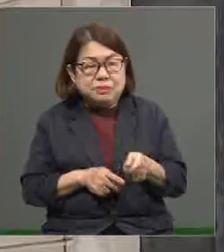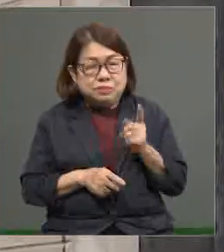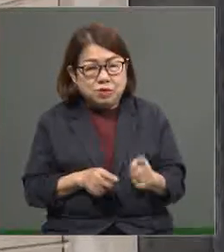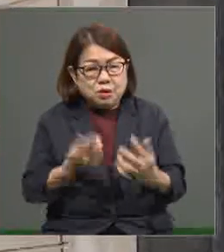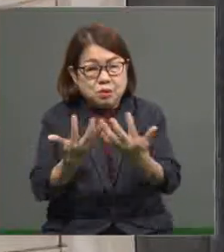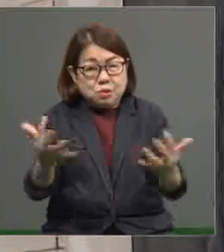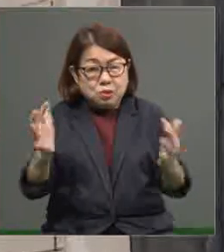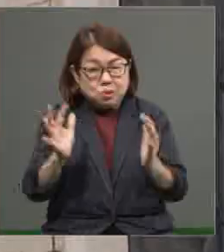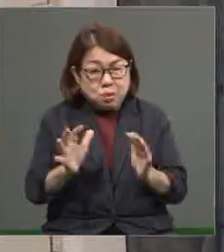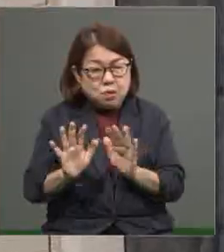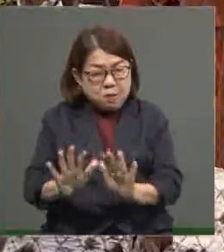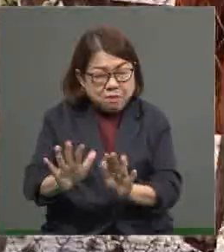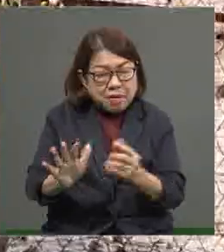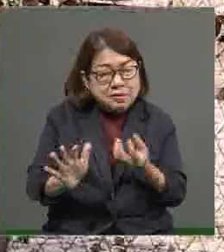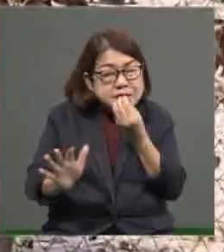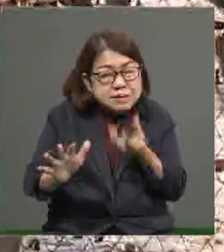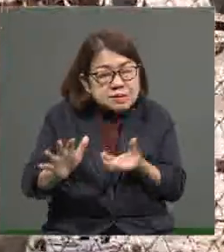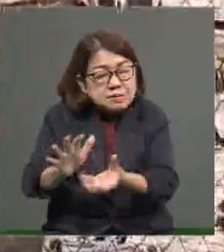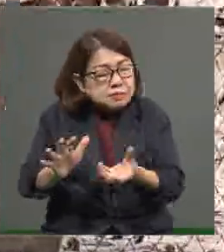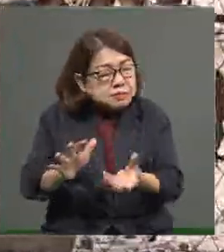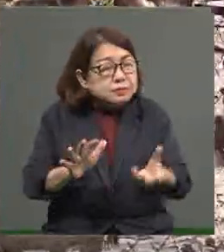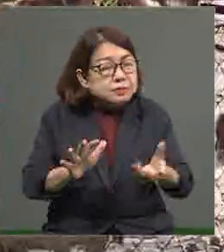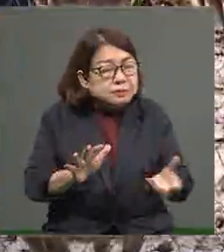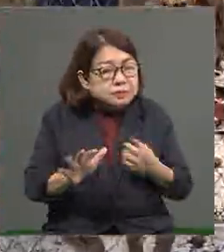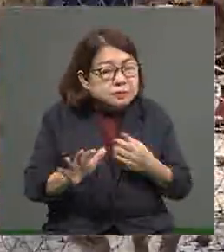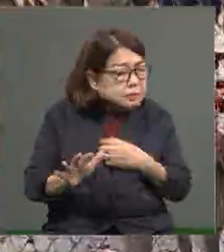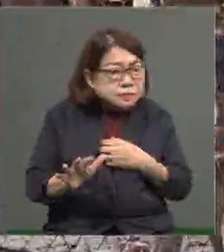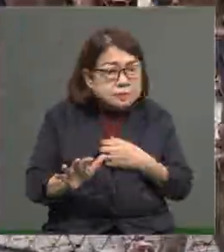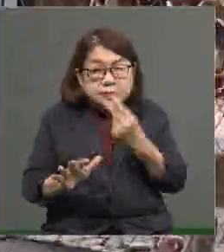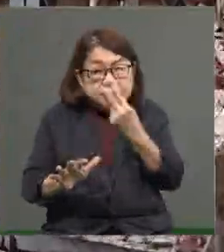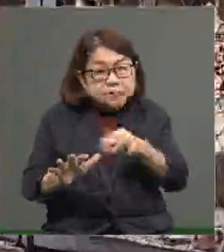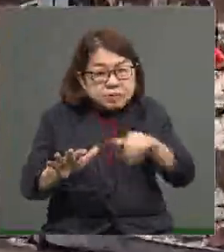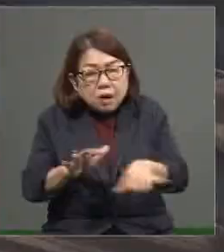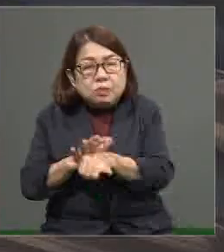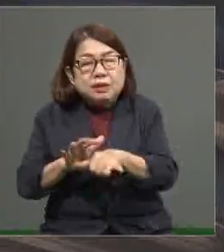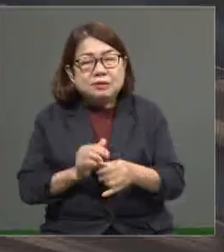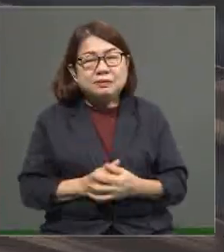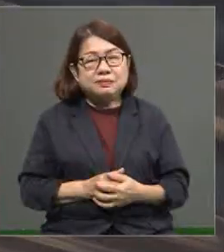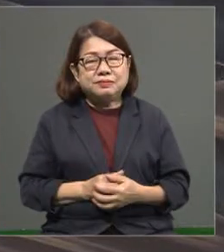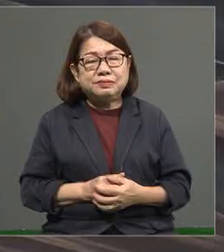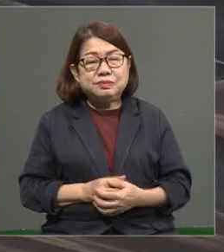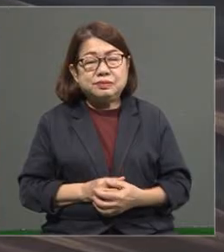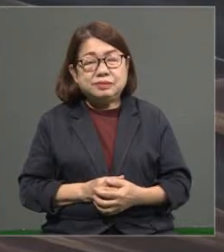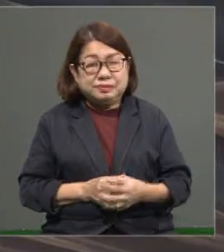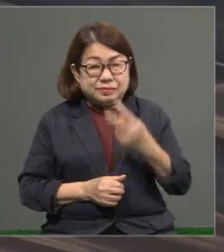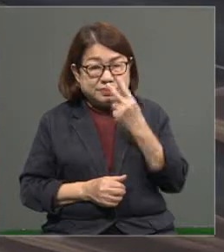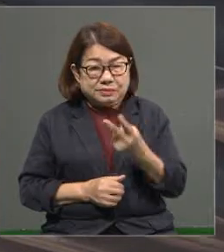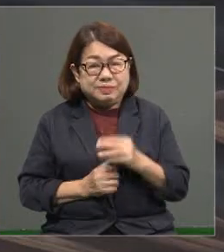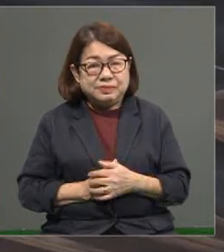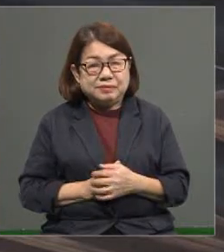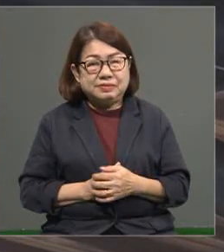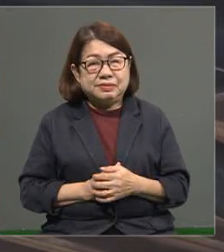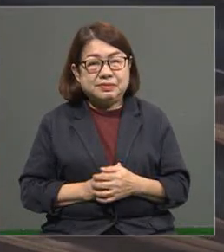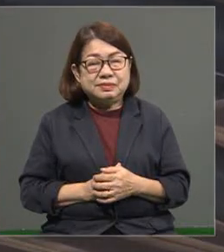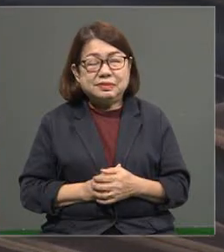ดักลิงเนี่ยพร้อมกับใส่อาหารไว้วางตามจุดต่างๆลิงก็จะเข้ากรงประเทศมากที่สุดทีนี้เขาบอกว่าเท่าที่คุณผู้ชมเห็นเท่าที่สังเกตเนี่ย